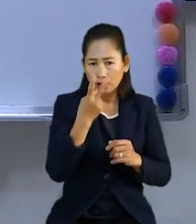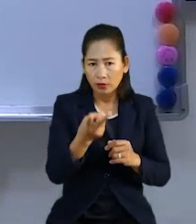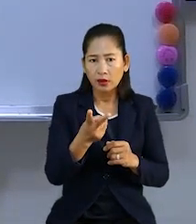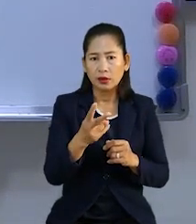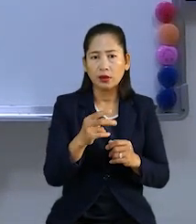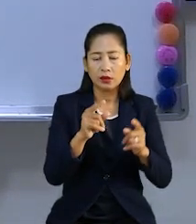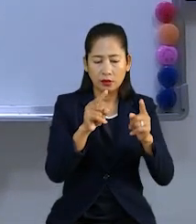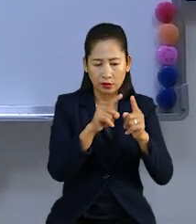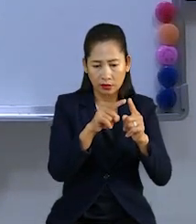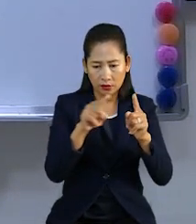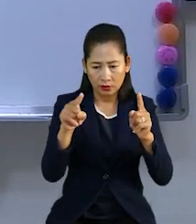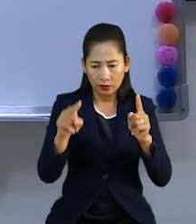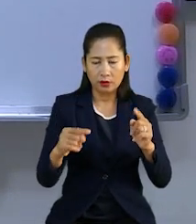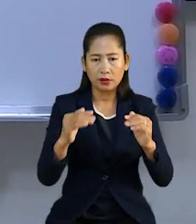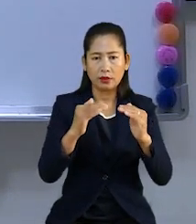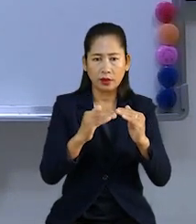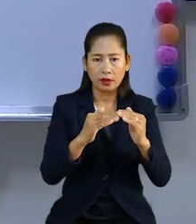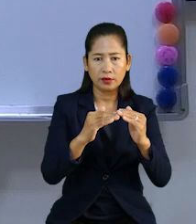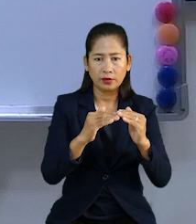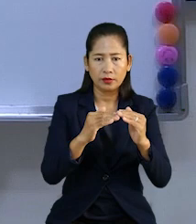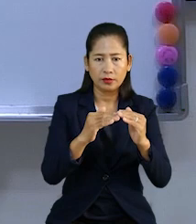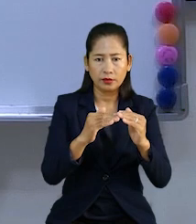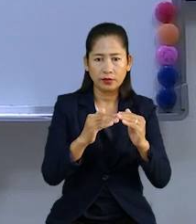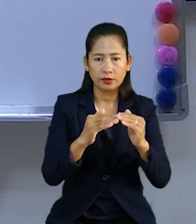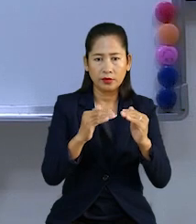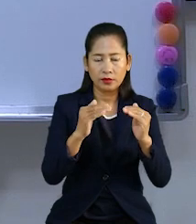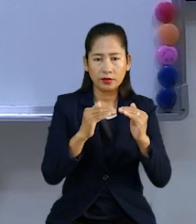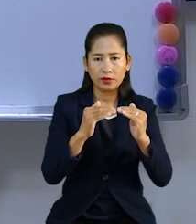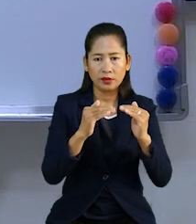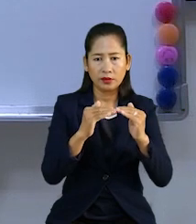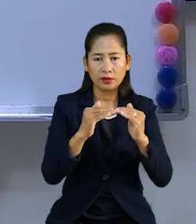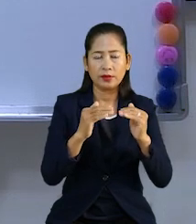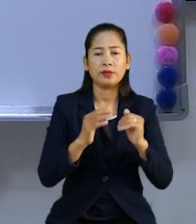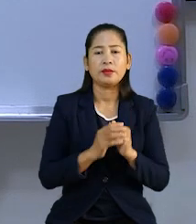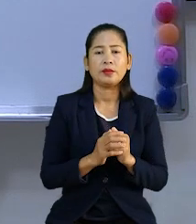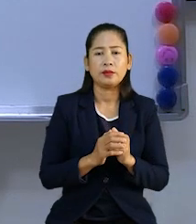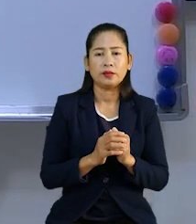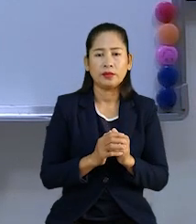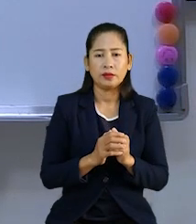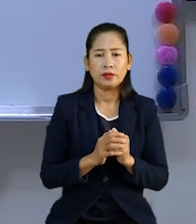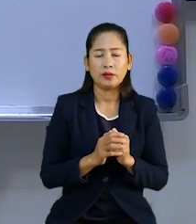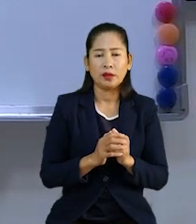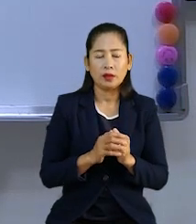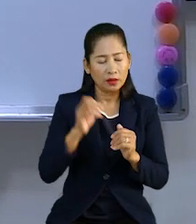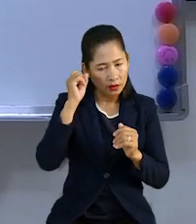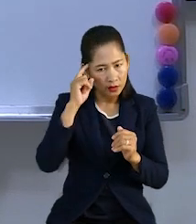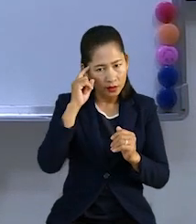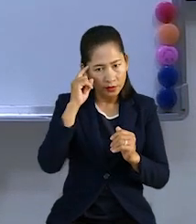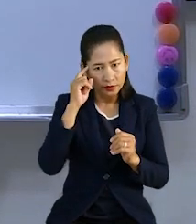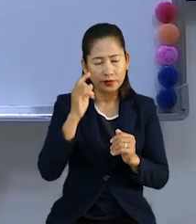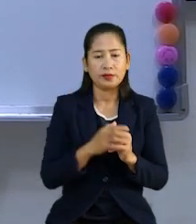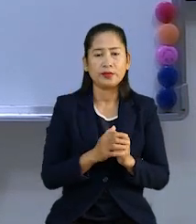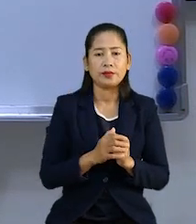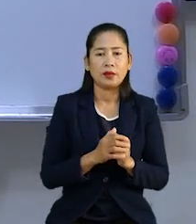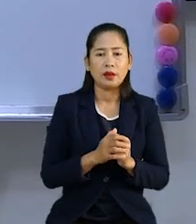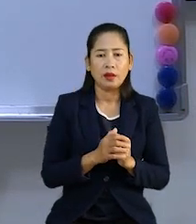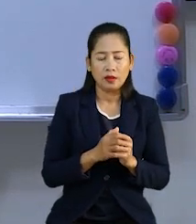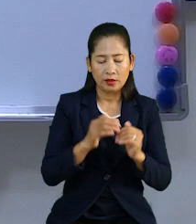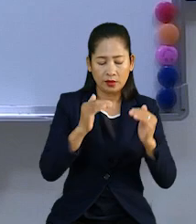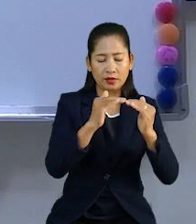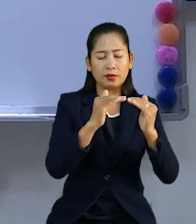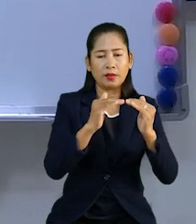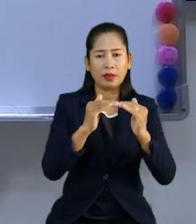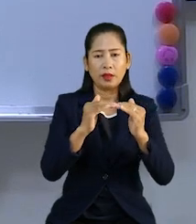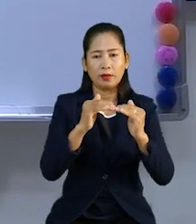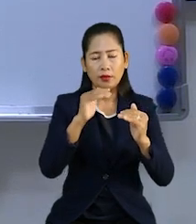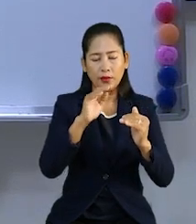ăn cọt đấy mà thế này á chân này ăn cọt đấy có mà thế này chắc như đằng thả của bài này mà